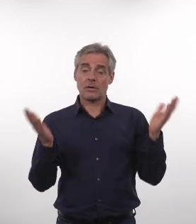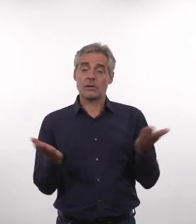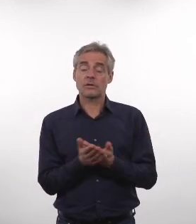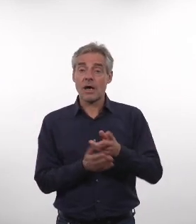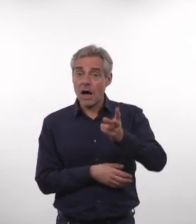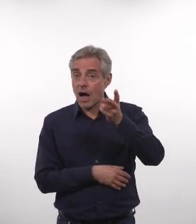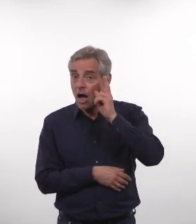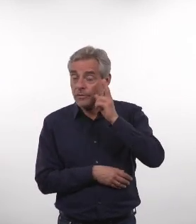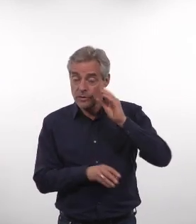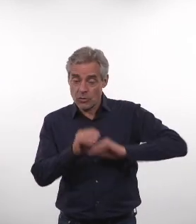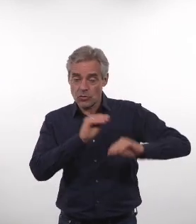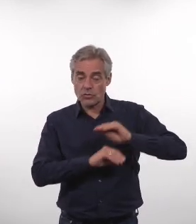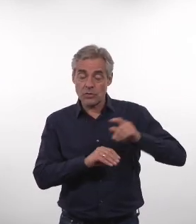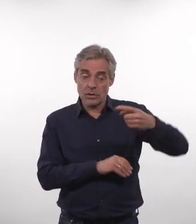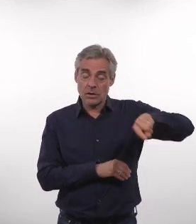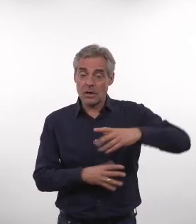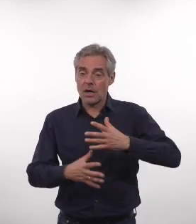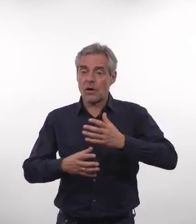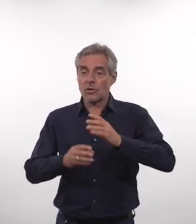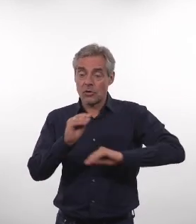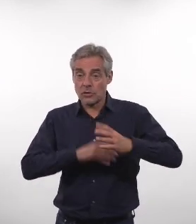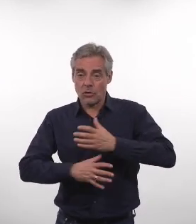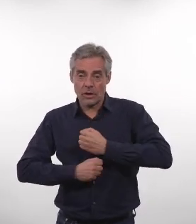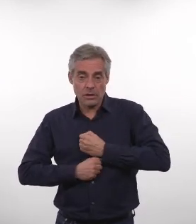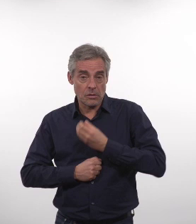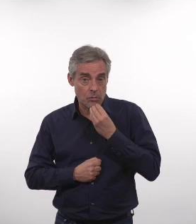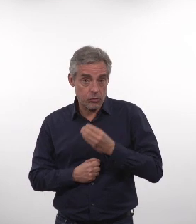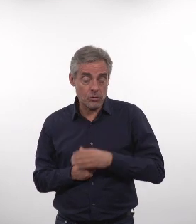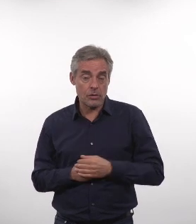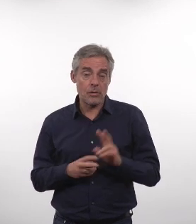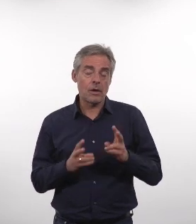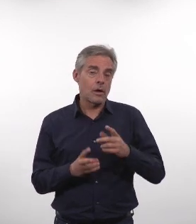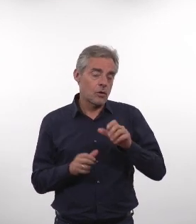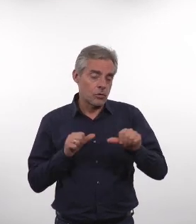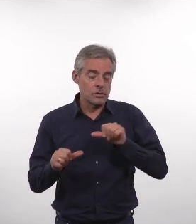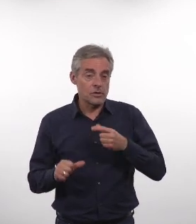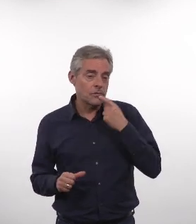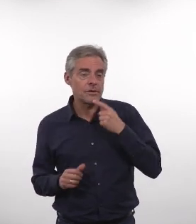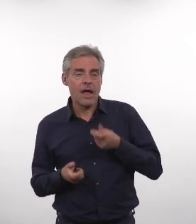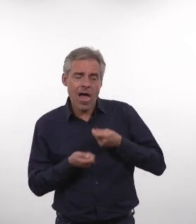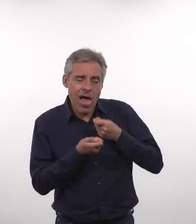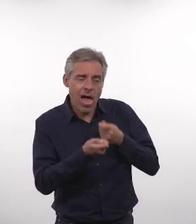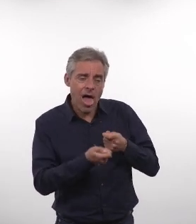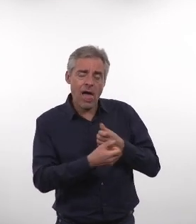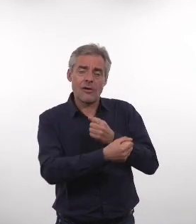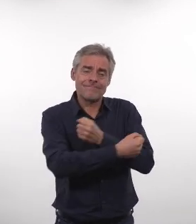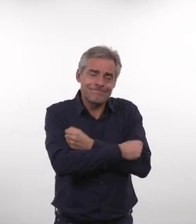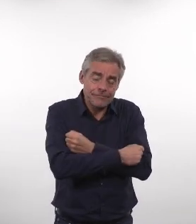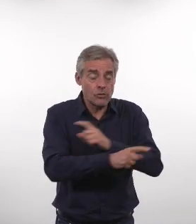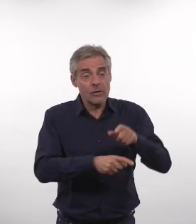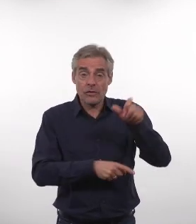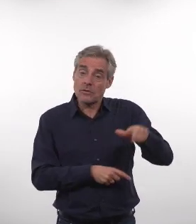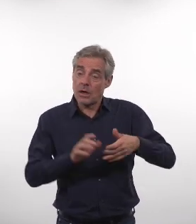c'est vraiment qu'on ait une tolérance du soin. Donc, ça implique qu'on ne va pas forcer, on ne va pas contenir la personne. Il faut qu'elle soit